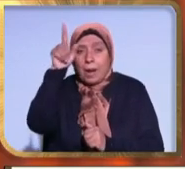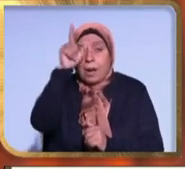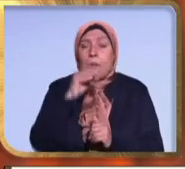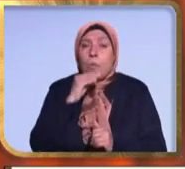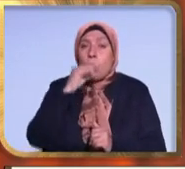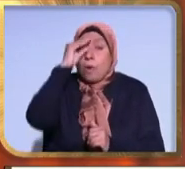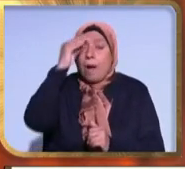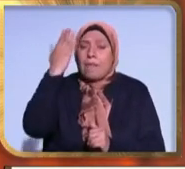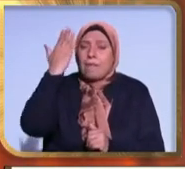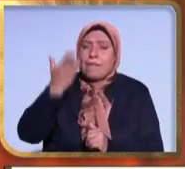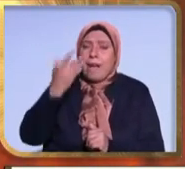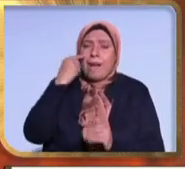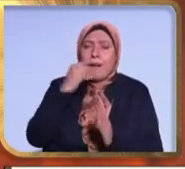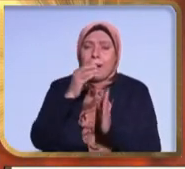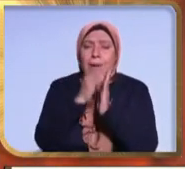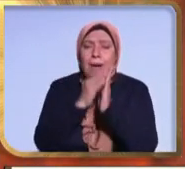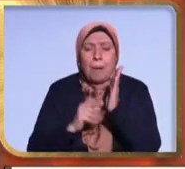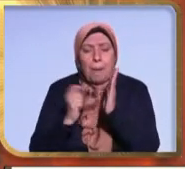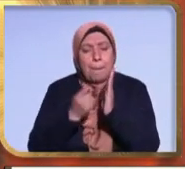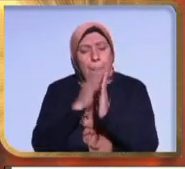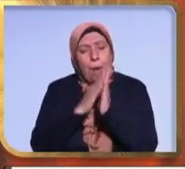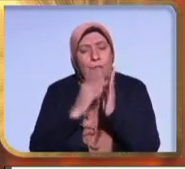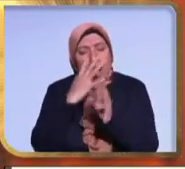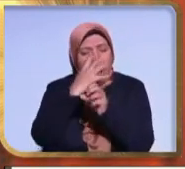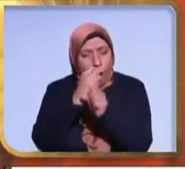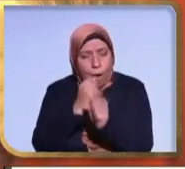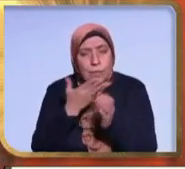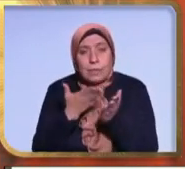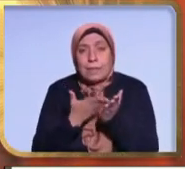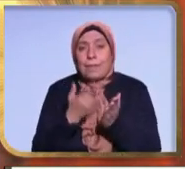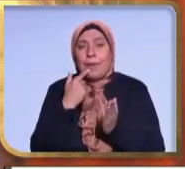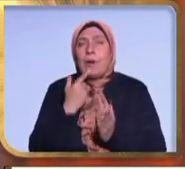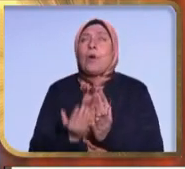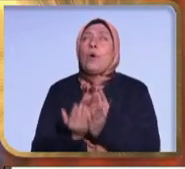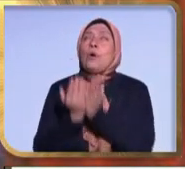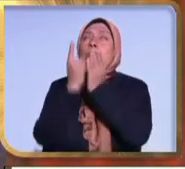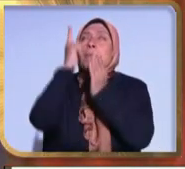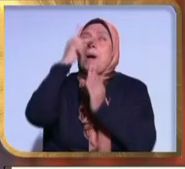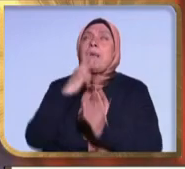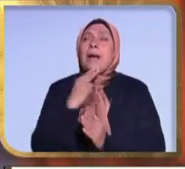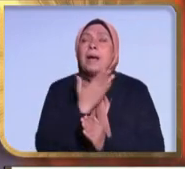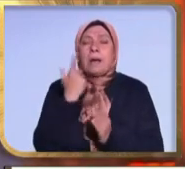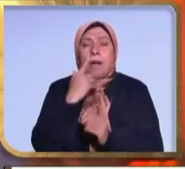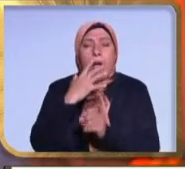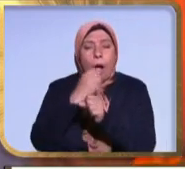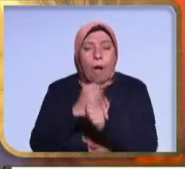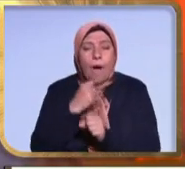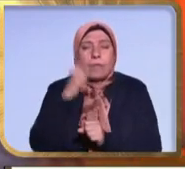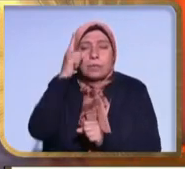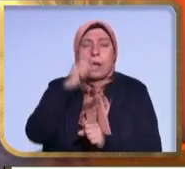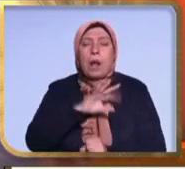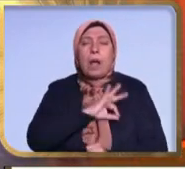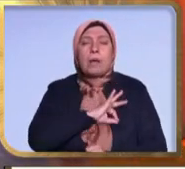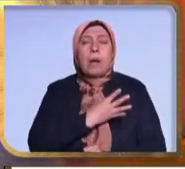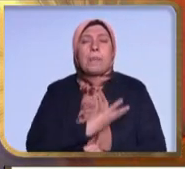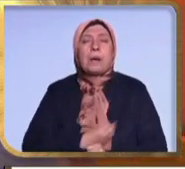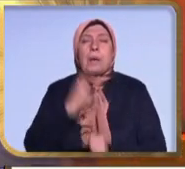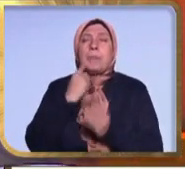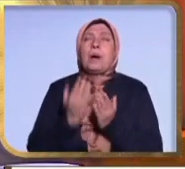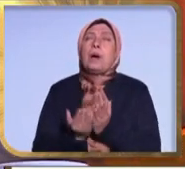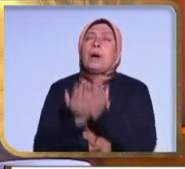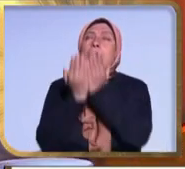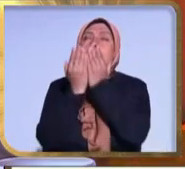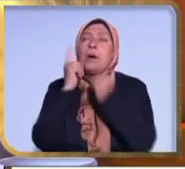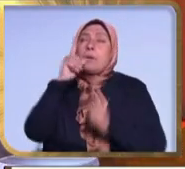قرآن مجيد في لوح محفوظ، فالله خير حافظا وهو أرحم الراحمين.